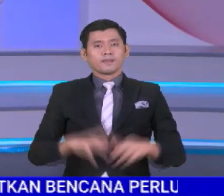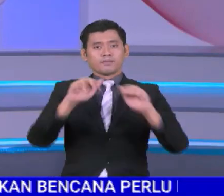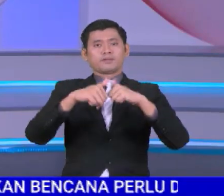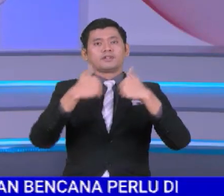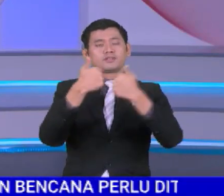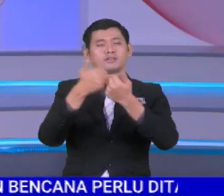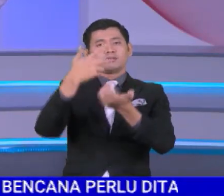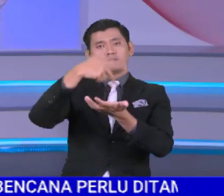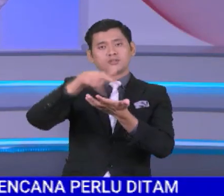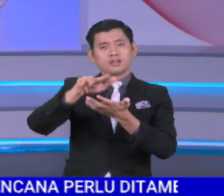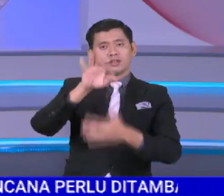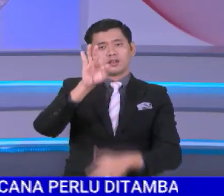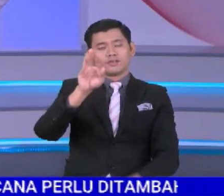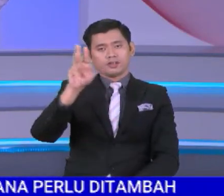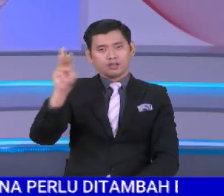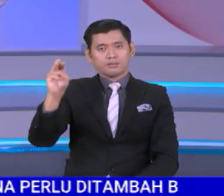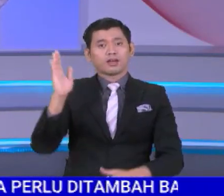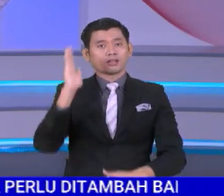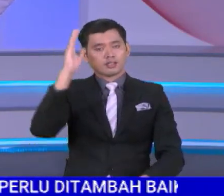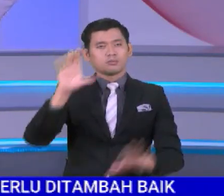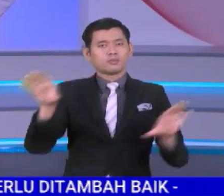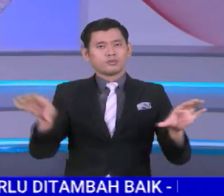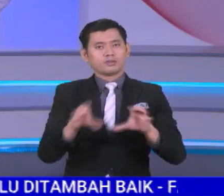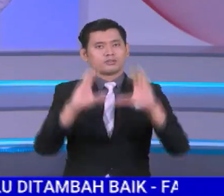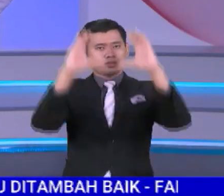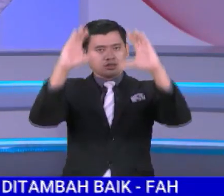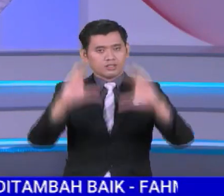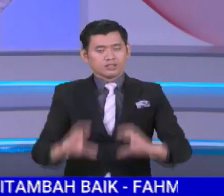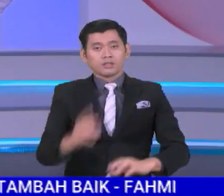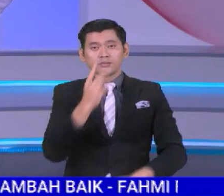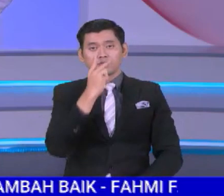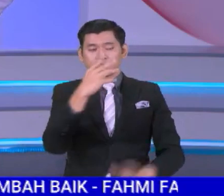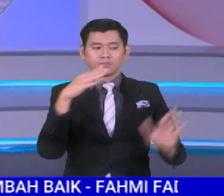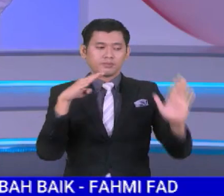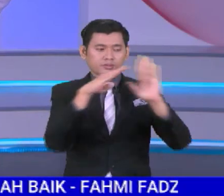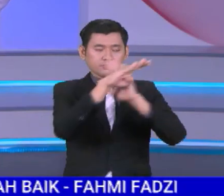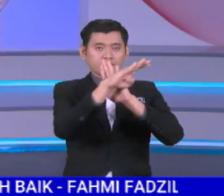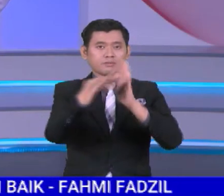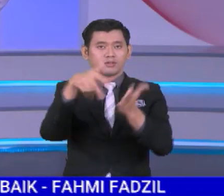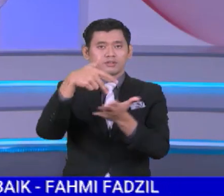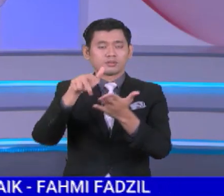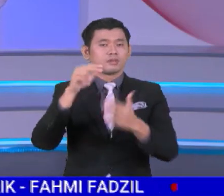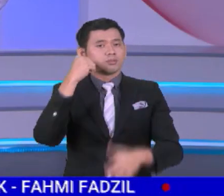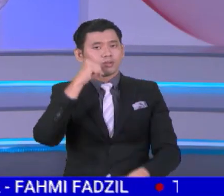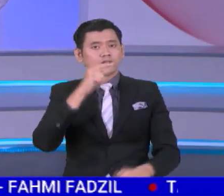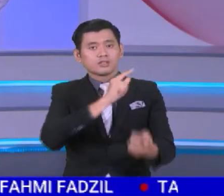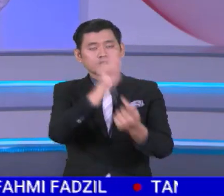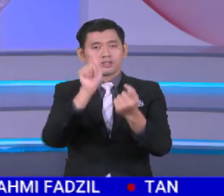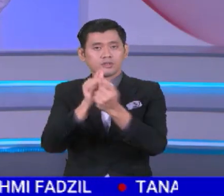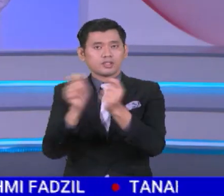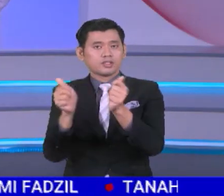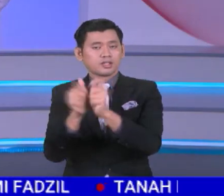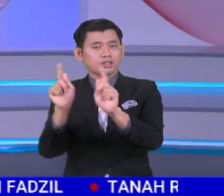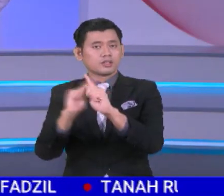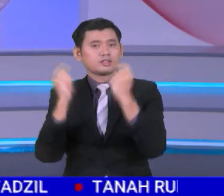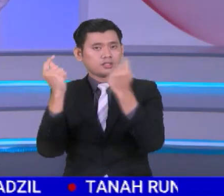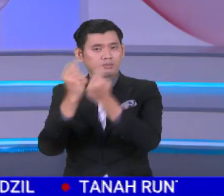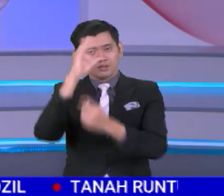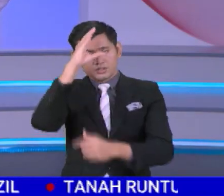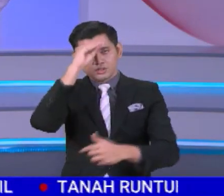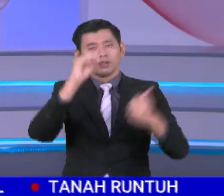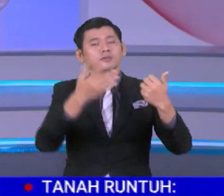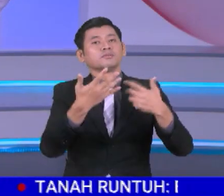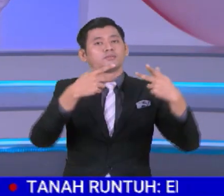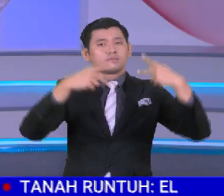Persatuan Bola Sepak Malaysia FM akan mengambil beberapa langkah bagi memastikan pembangunan bola sepak wanita seiring skuad lelaki. Menurut pengurusi